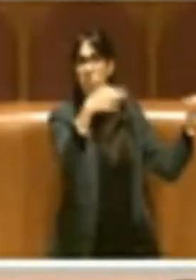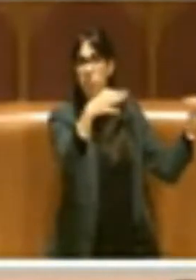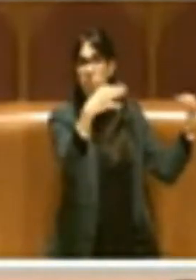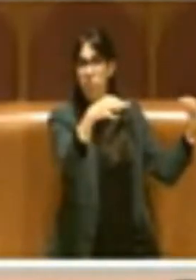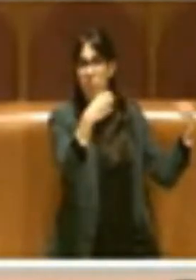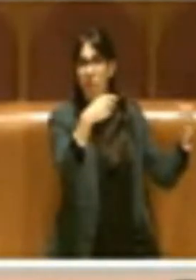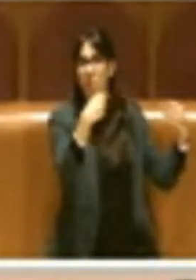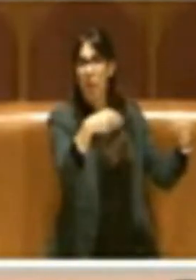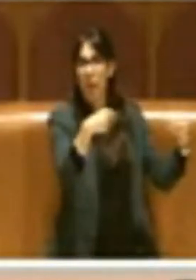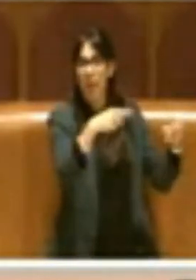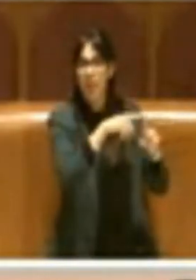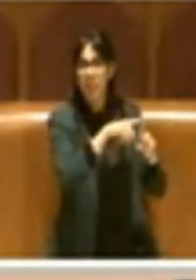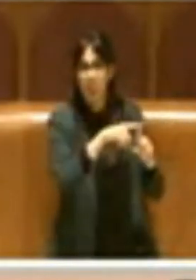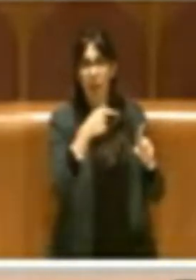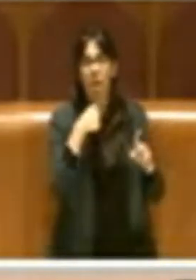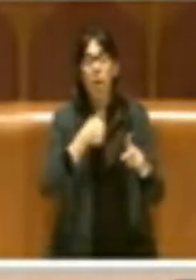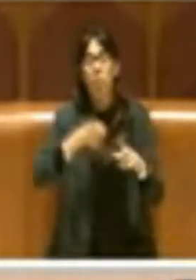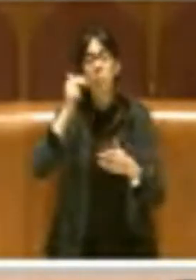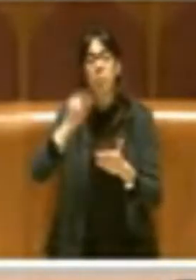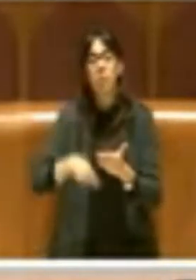mozione perché